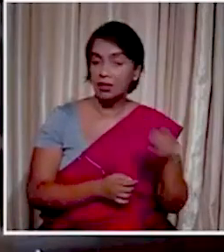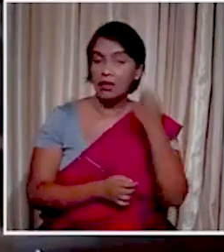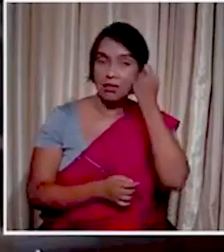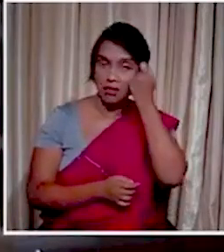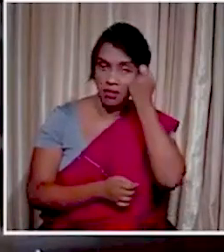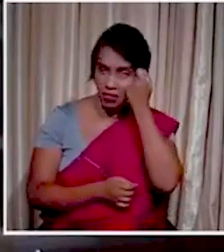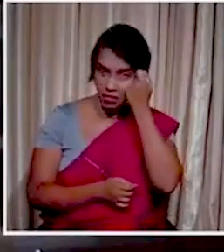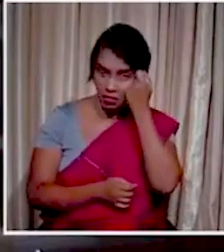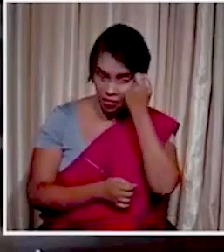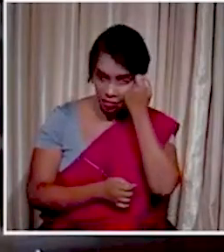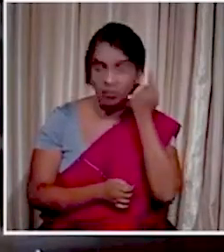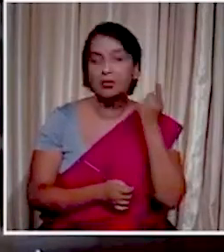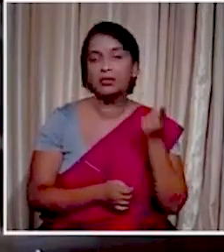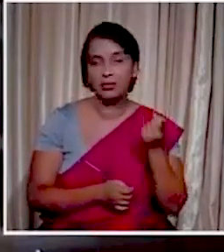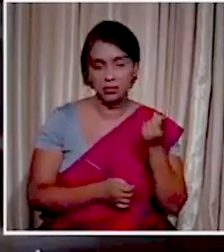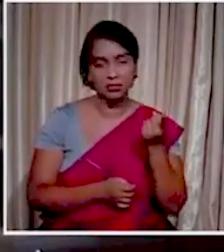योजनावीन